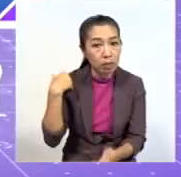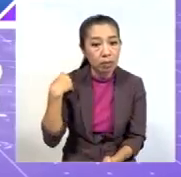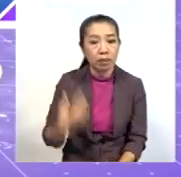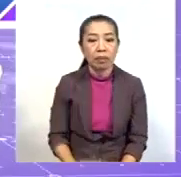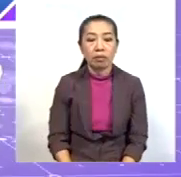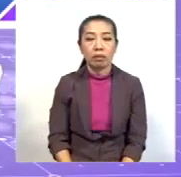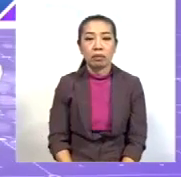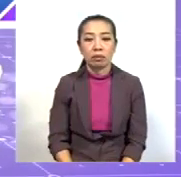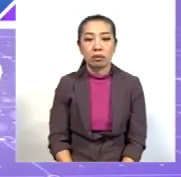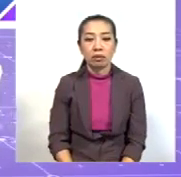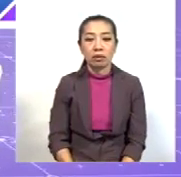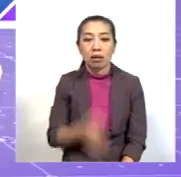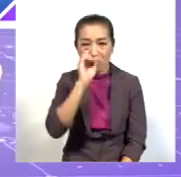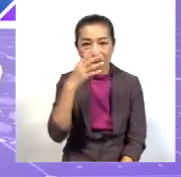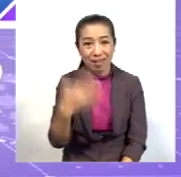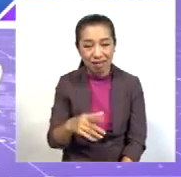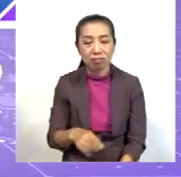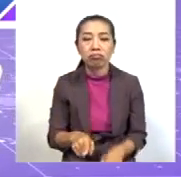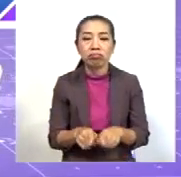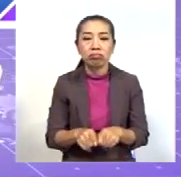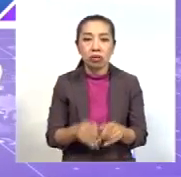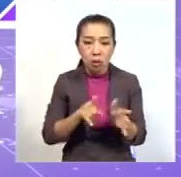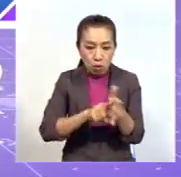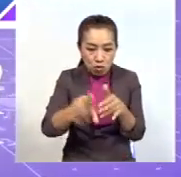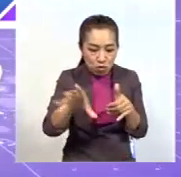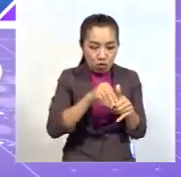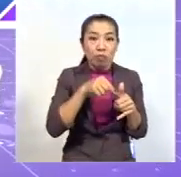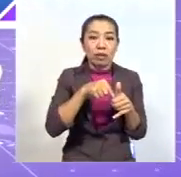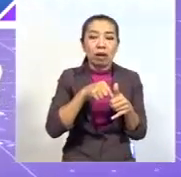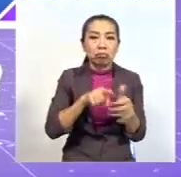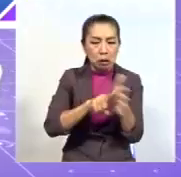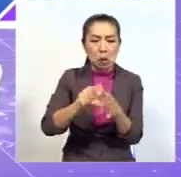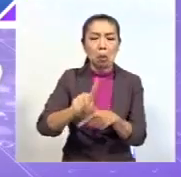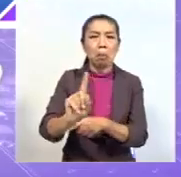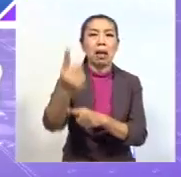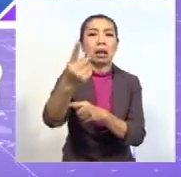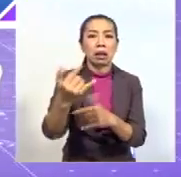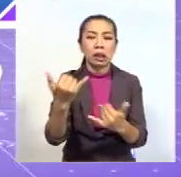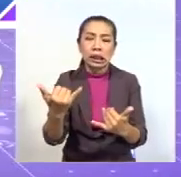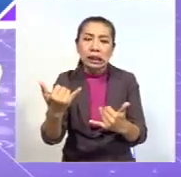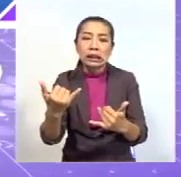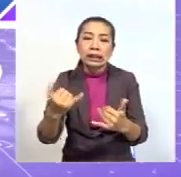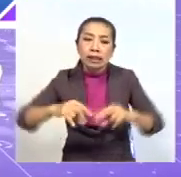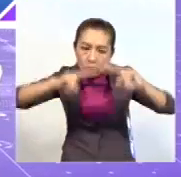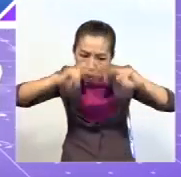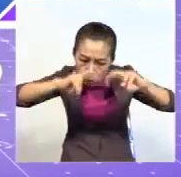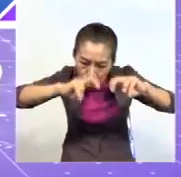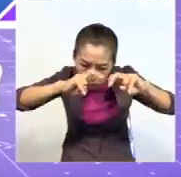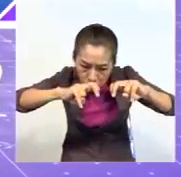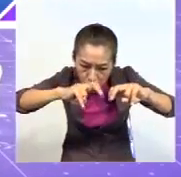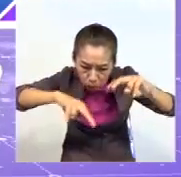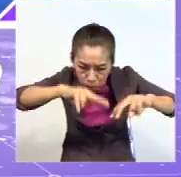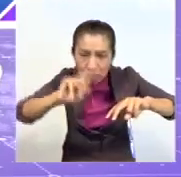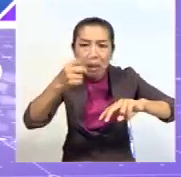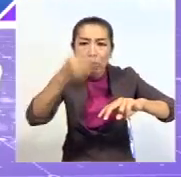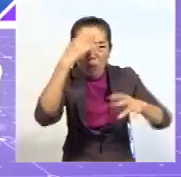ครับก็อย่างที่นำเรียนนะครับว่าตัวเชื้อนี้ยังเป็นตัวใหม่นะครับเพราะฉะนั้นเนี่ยยังคงต้องการข้อมูลยังต้องการ